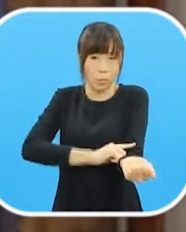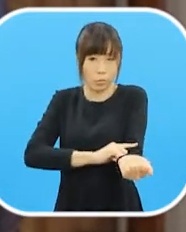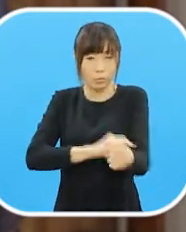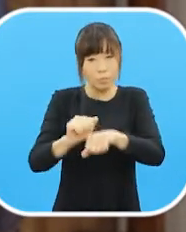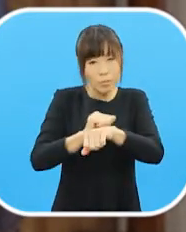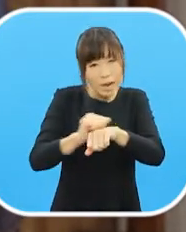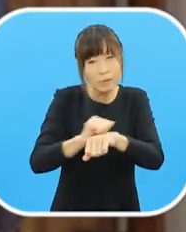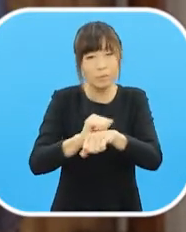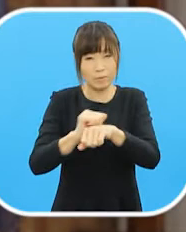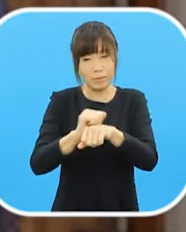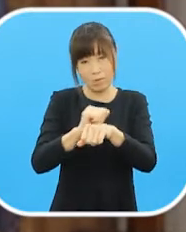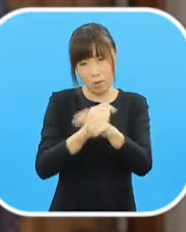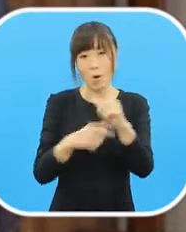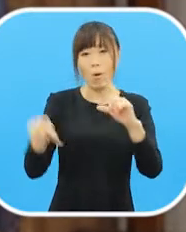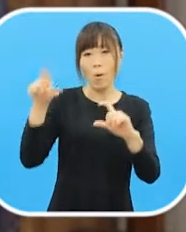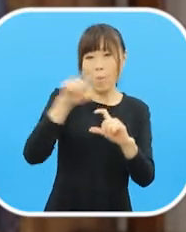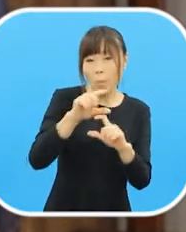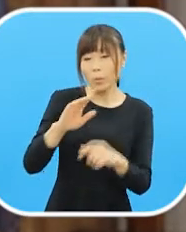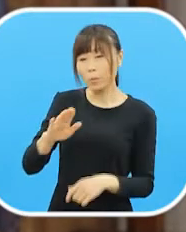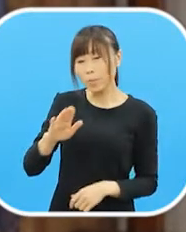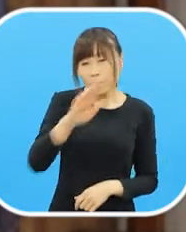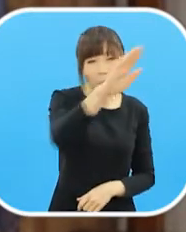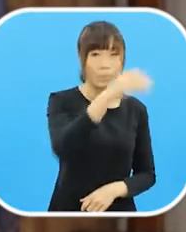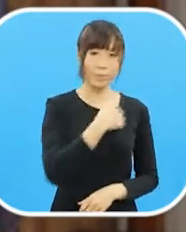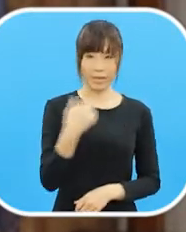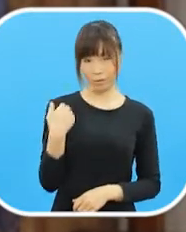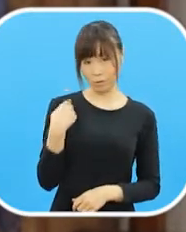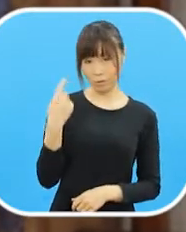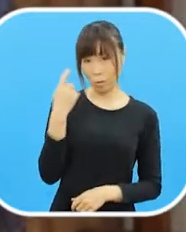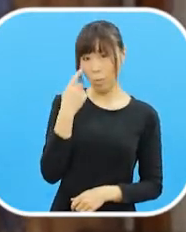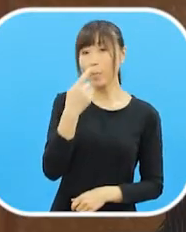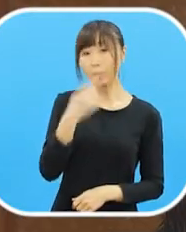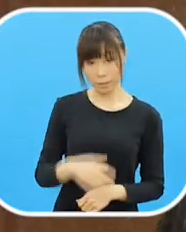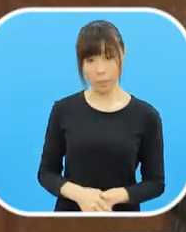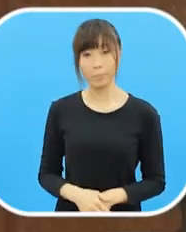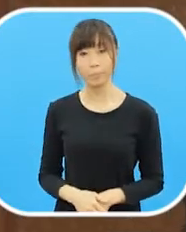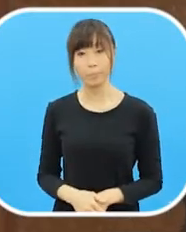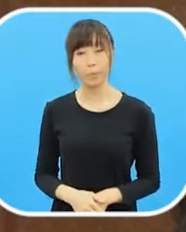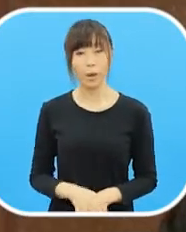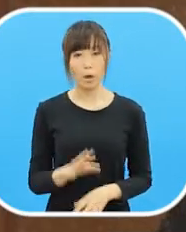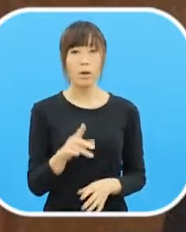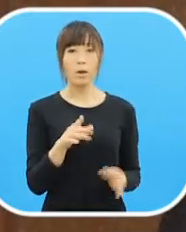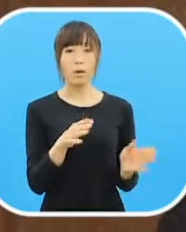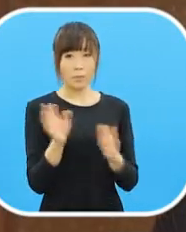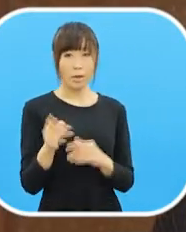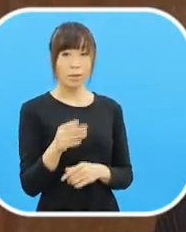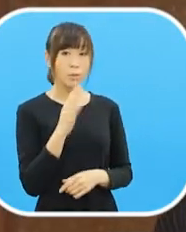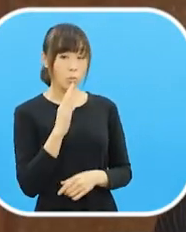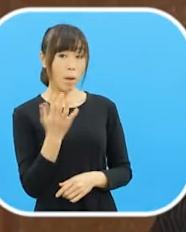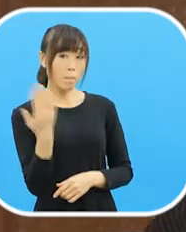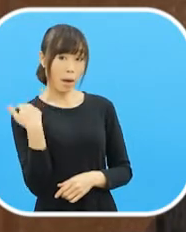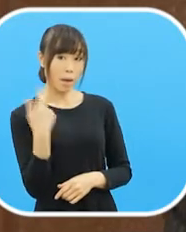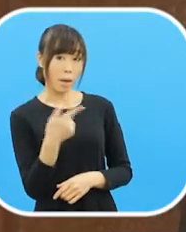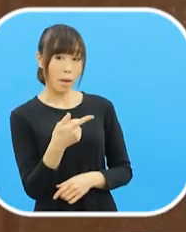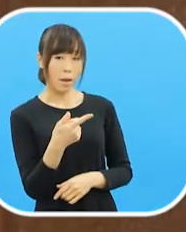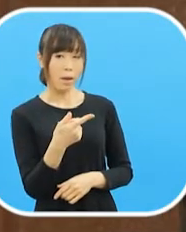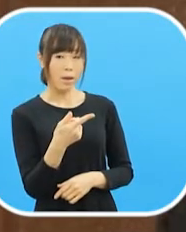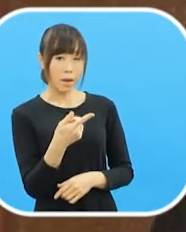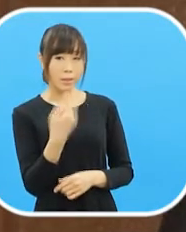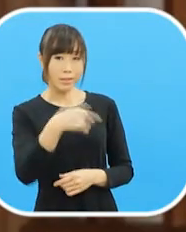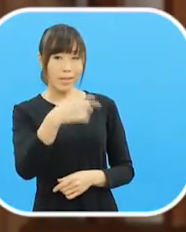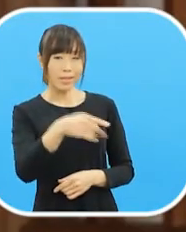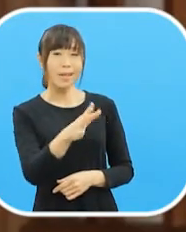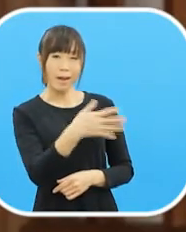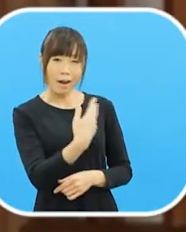ことで、もっともっと前に行けるなっていう気がしましたね。 実は、はい、例の先生